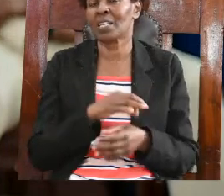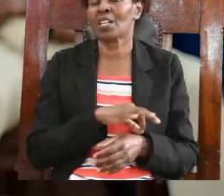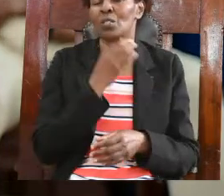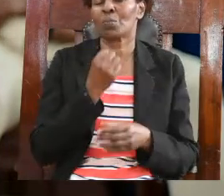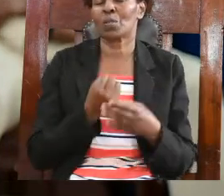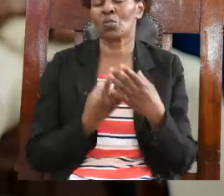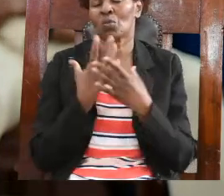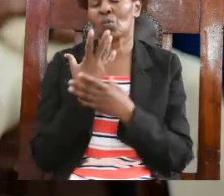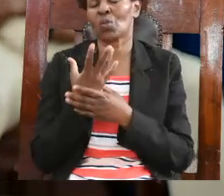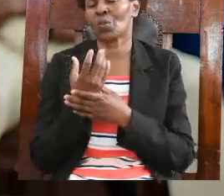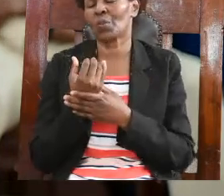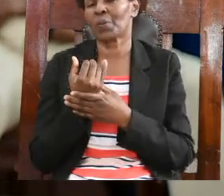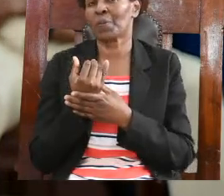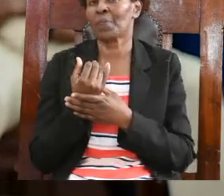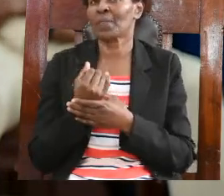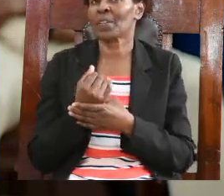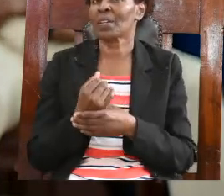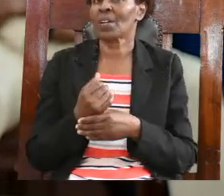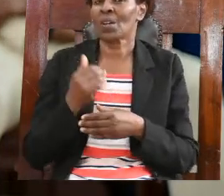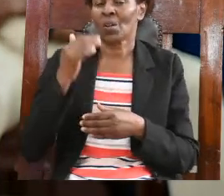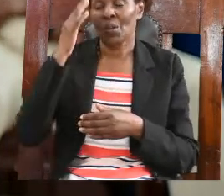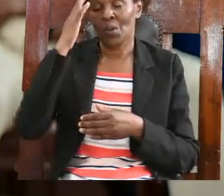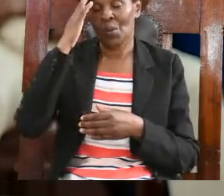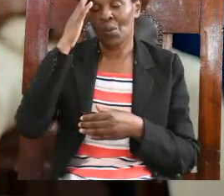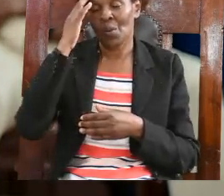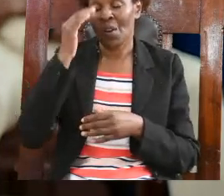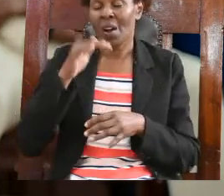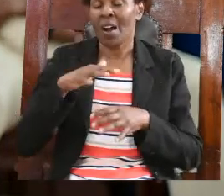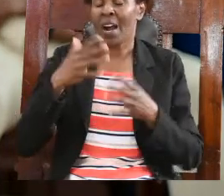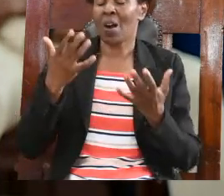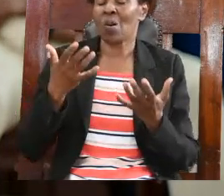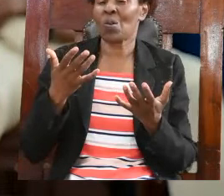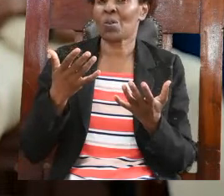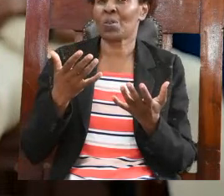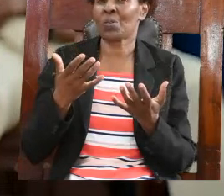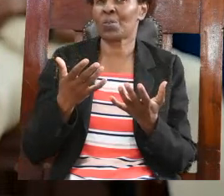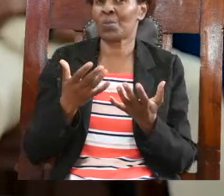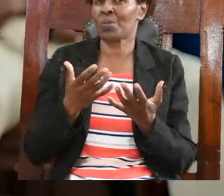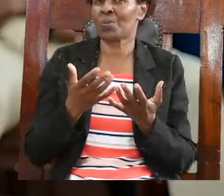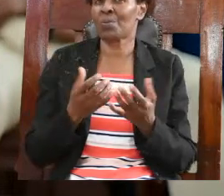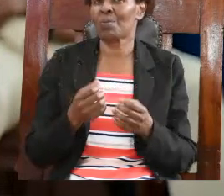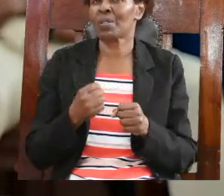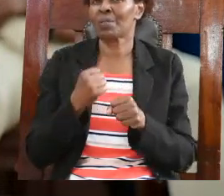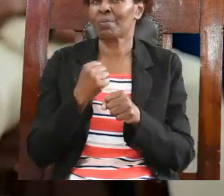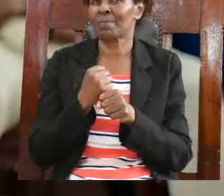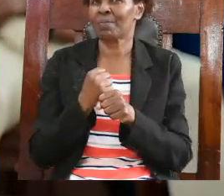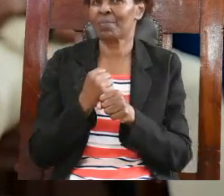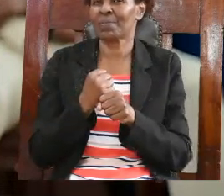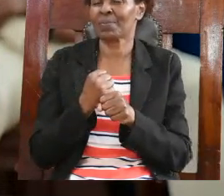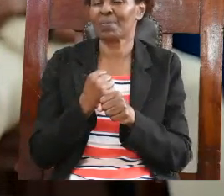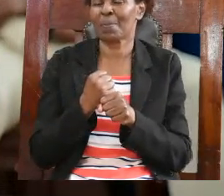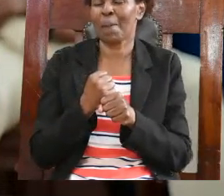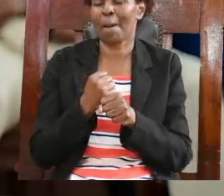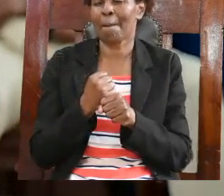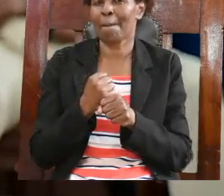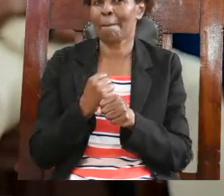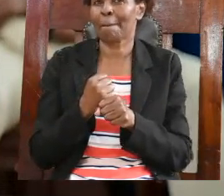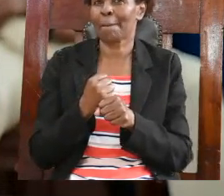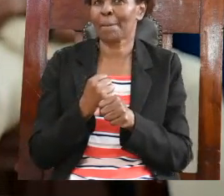kiroho unajua kujitoa mhanga. Unajua kufanya nini? Kujitoa